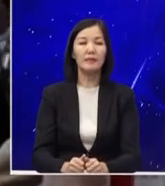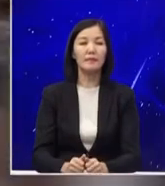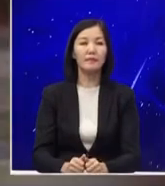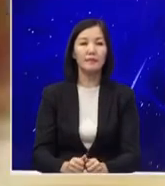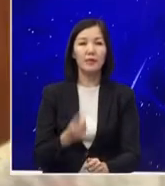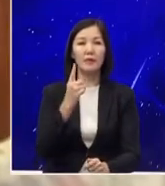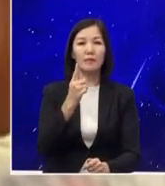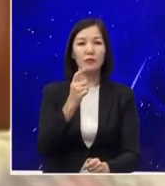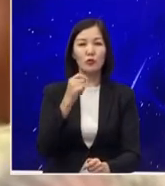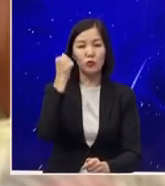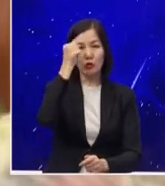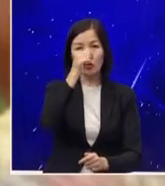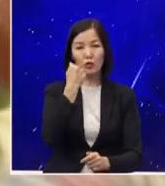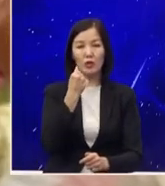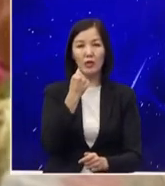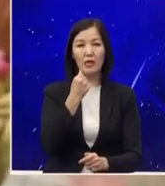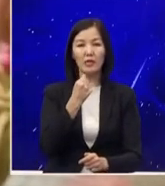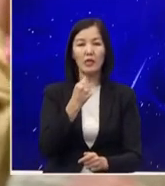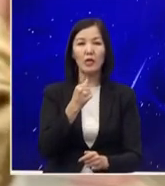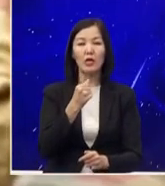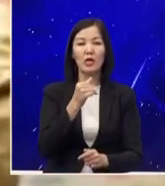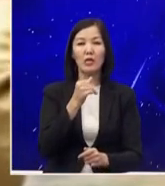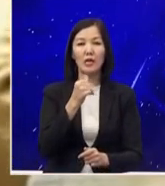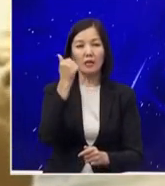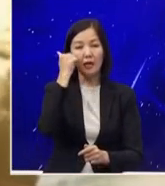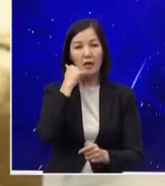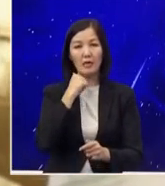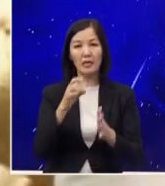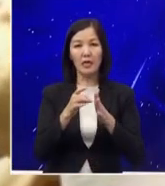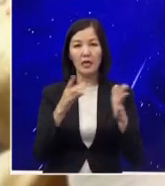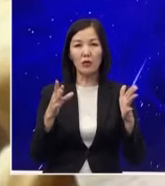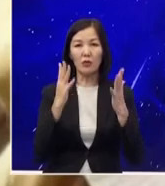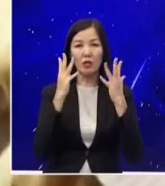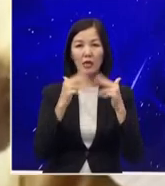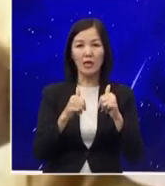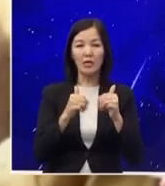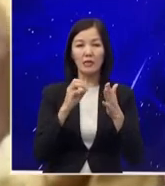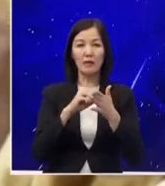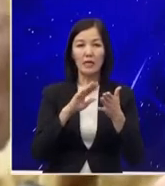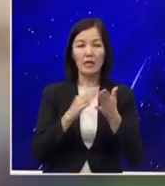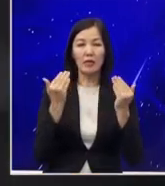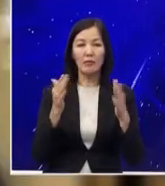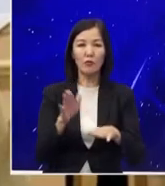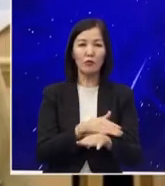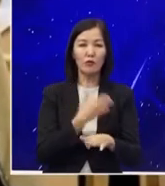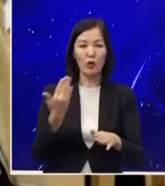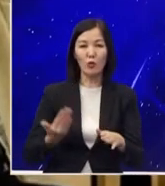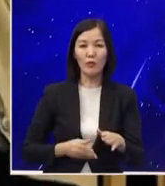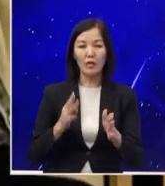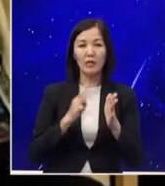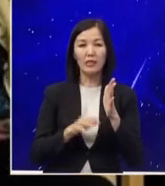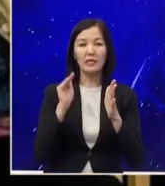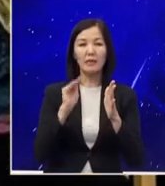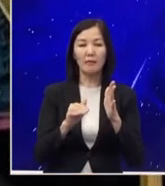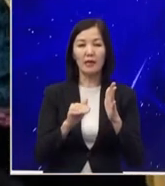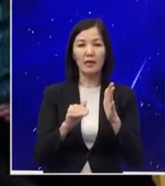Бір ғасыр, бір ғұмыр. Жапонияда жасы 100-ден асқан қарттардың рекордтық саны тіркелді. Бүгінде ұзақ жасаушылар саны 80 мыңнан